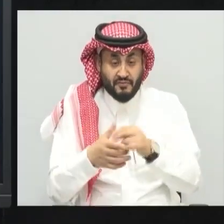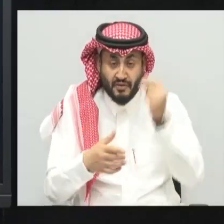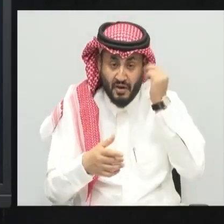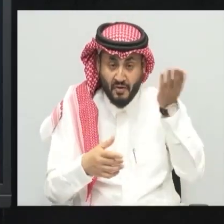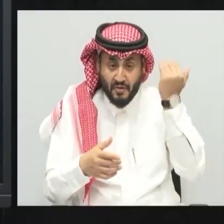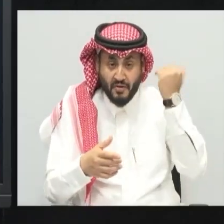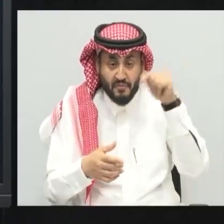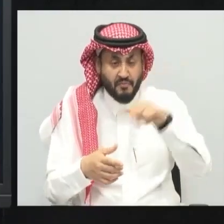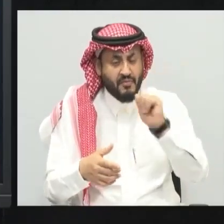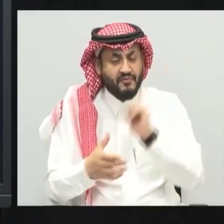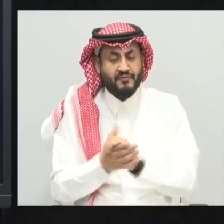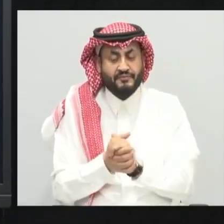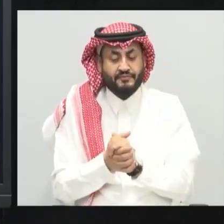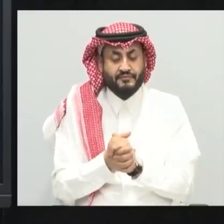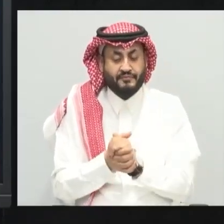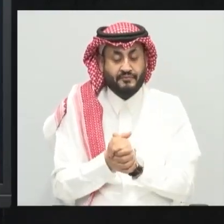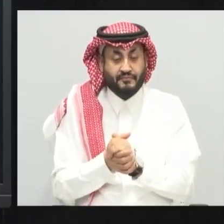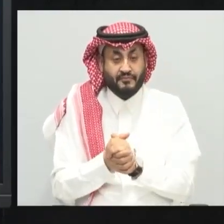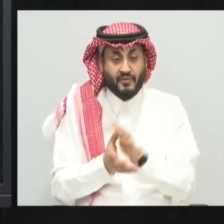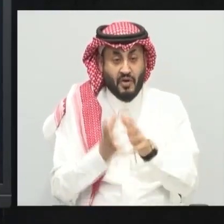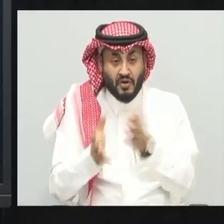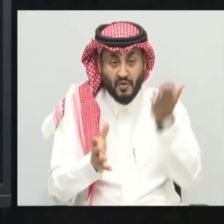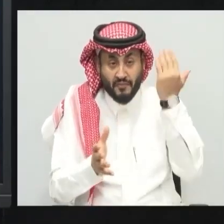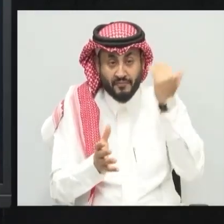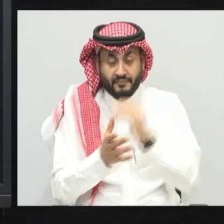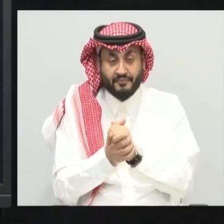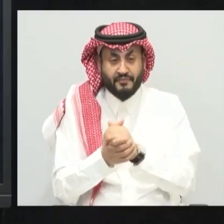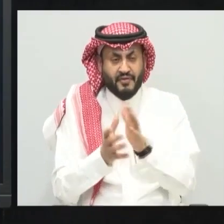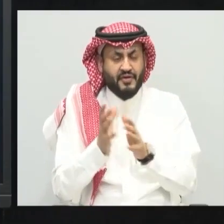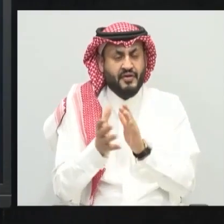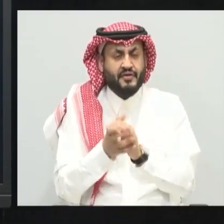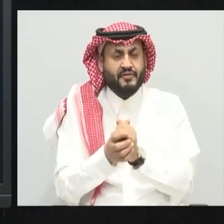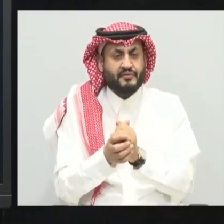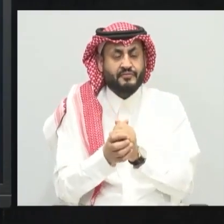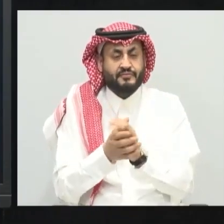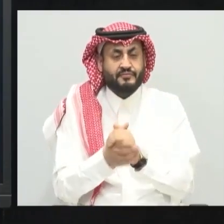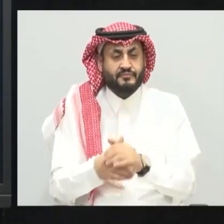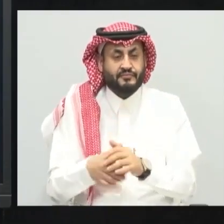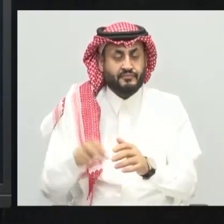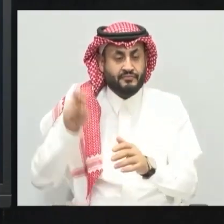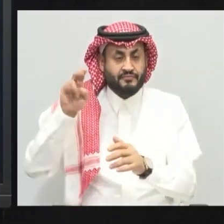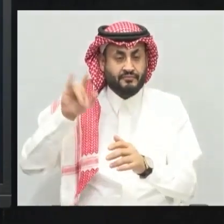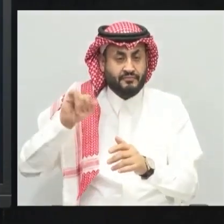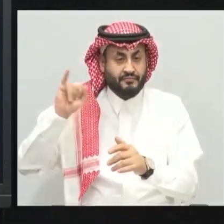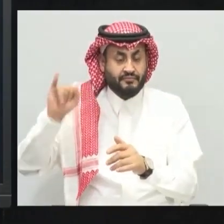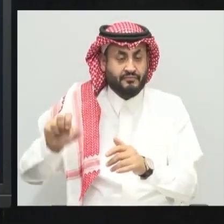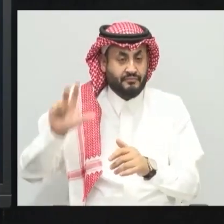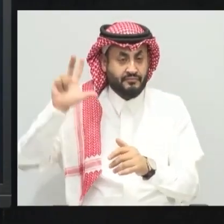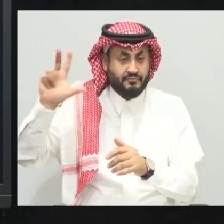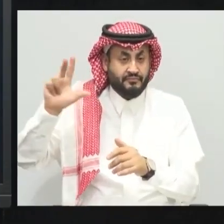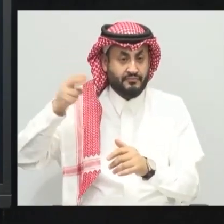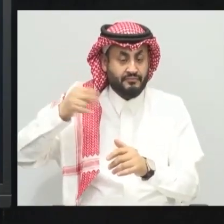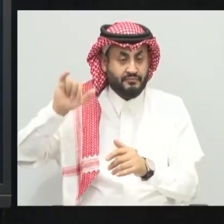تكن موجوده سابقا اشرنا سابقا حينما تكلمنا عن قيم العمل ذكرنا من ضمن قيم العمل